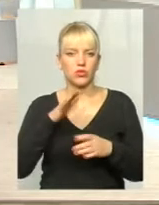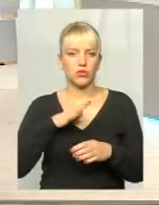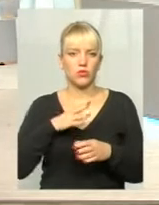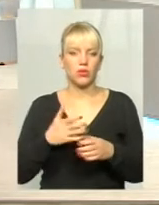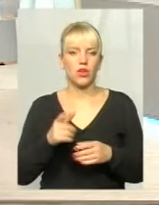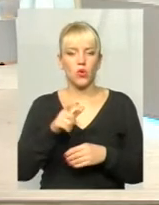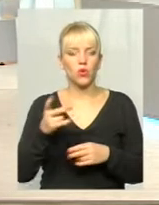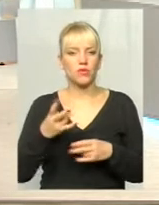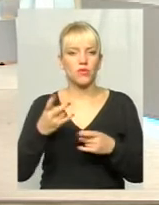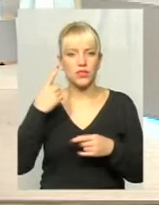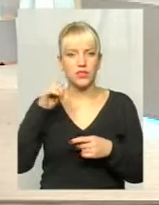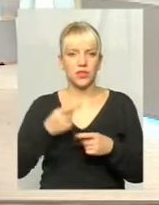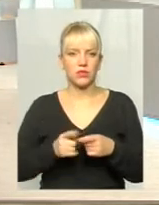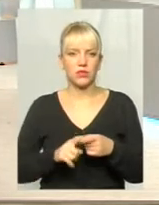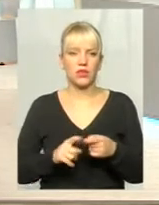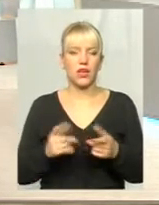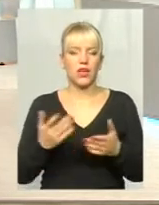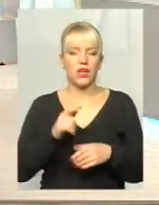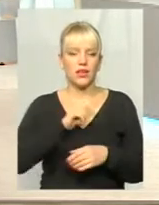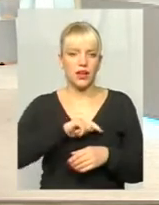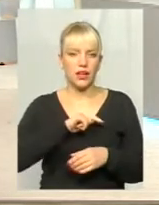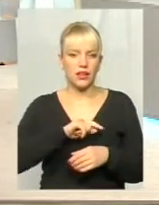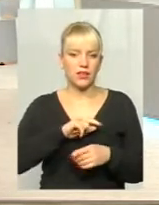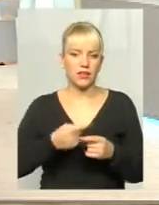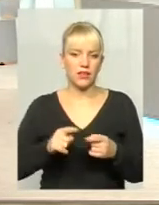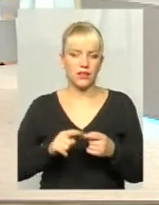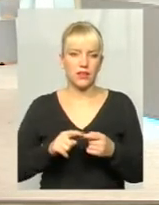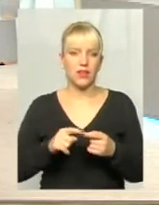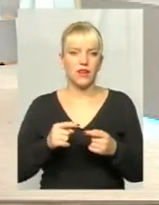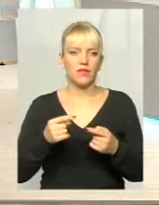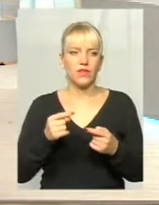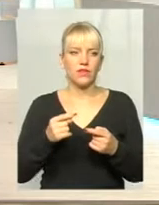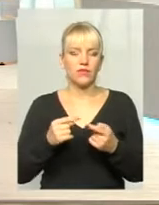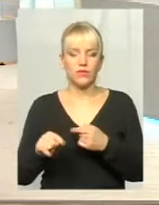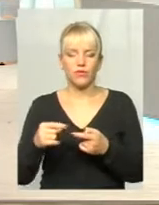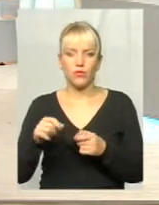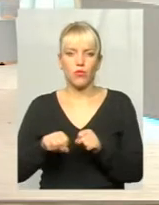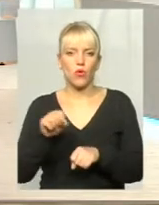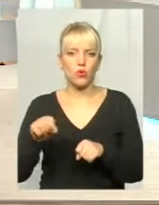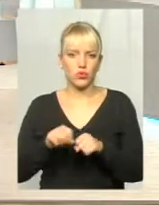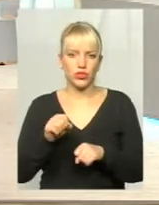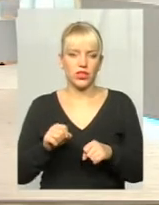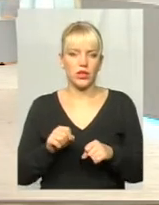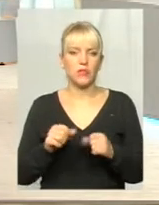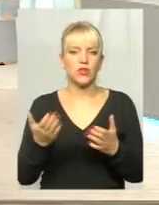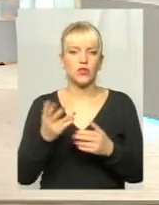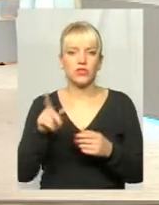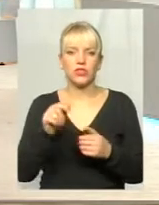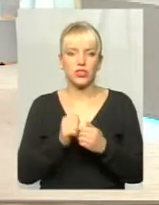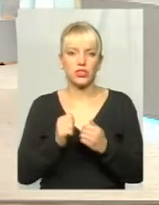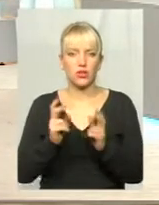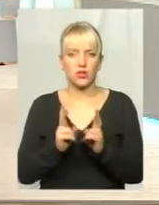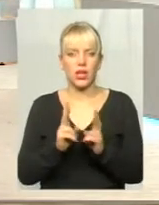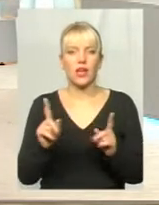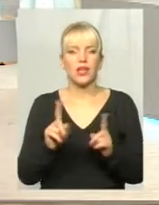порушення? Найчастіше, з чим ви зіштовхуєтеся, власне, ті порушення, які можуть, не